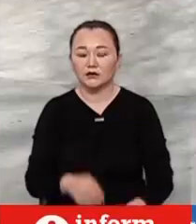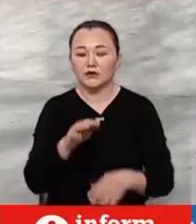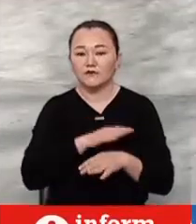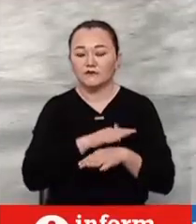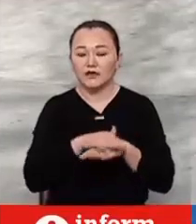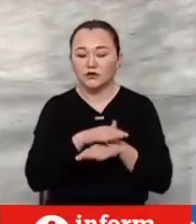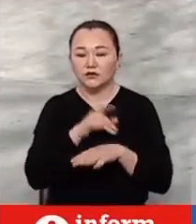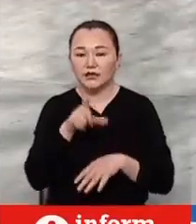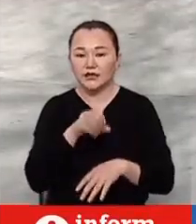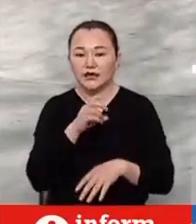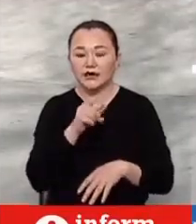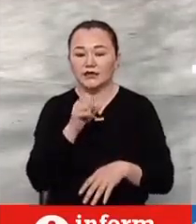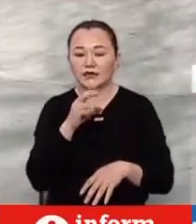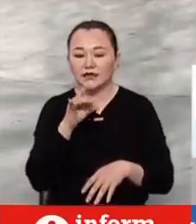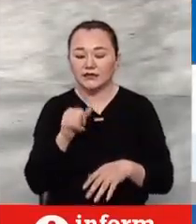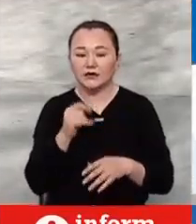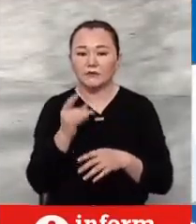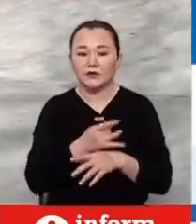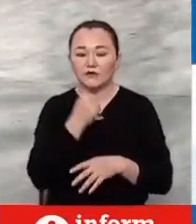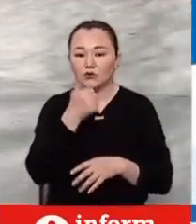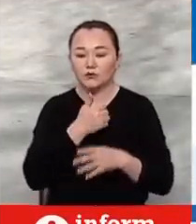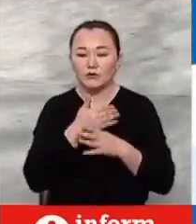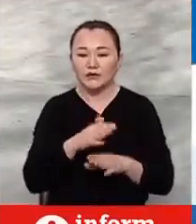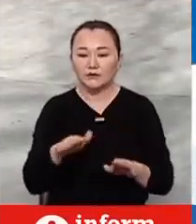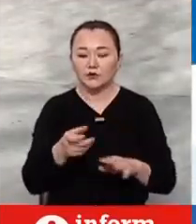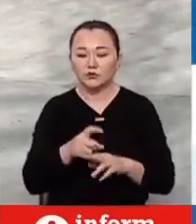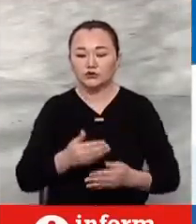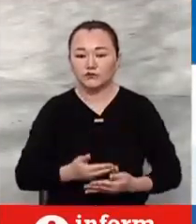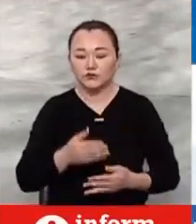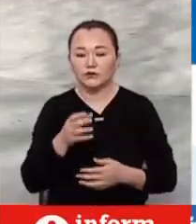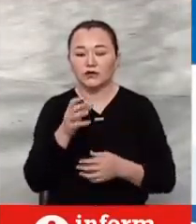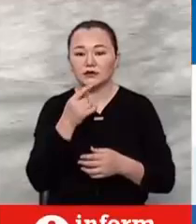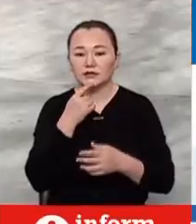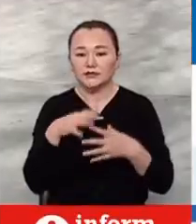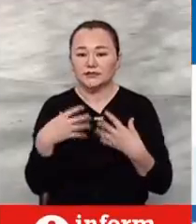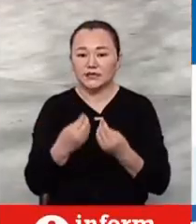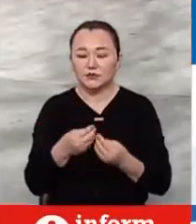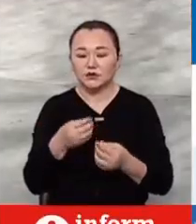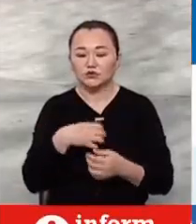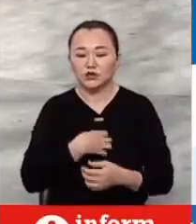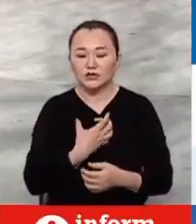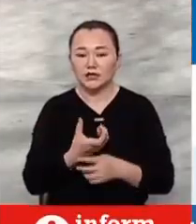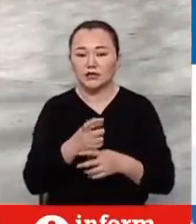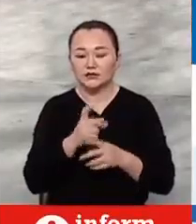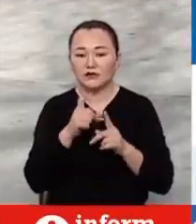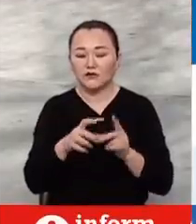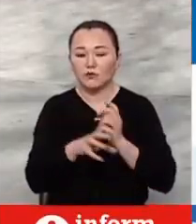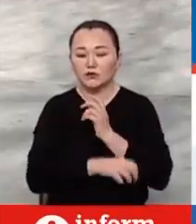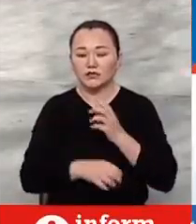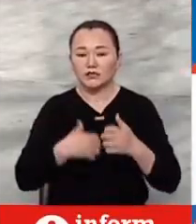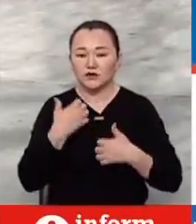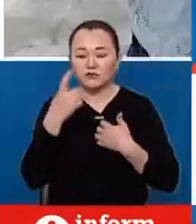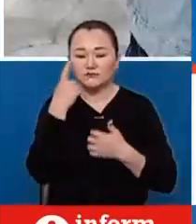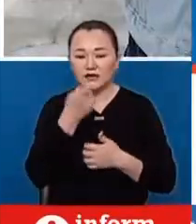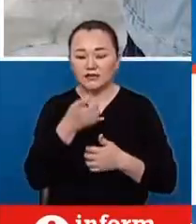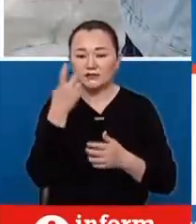Волонтер Екатерина Голотина не первый год помогает детям, которые живут в неблагополучных семьях. В этот раз, по ее словам, после тревожного звонка